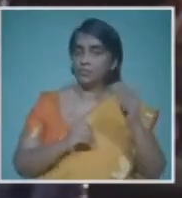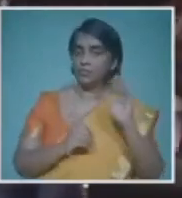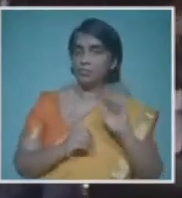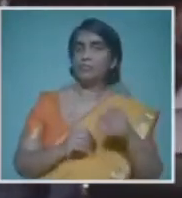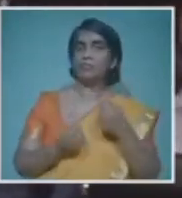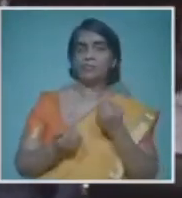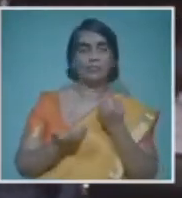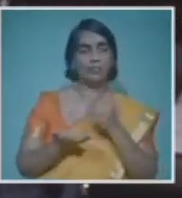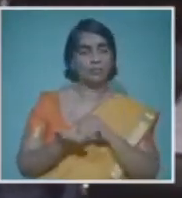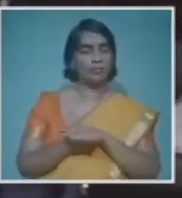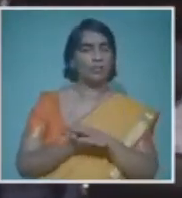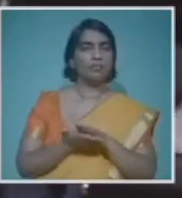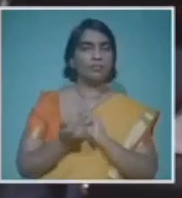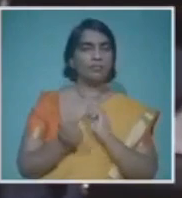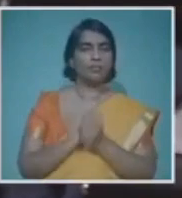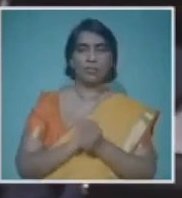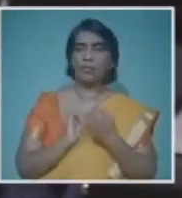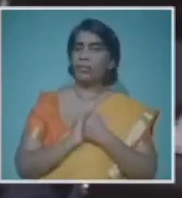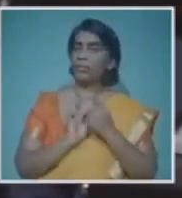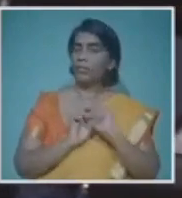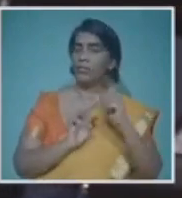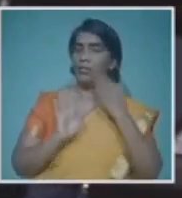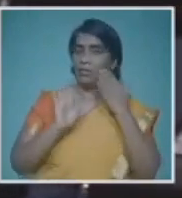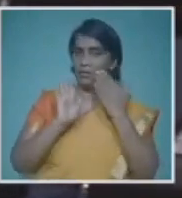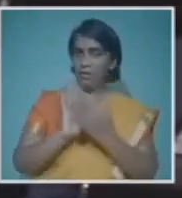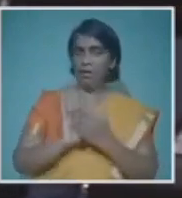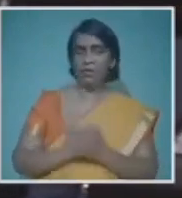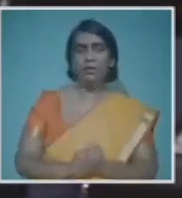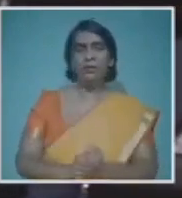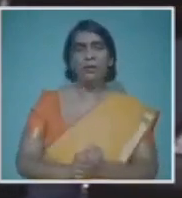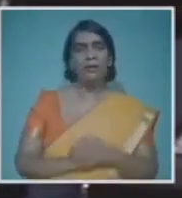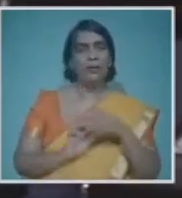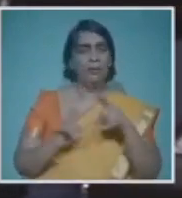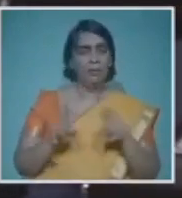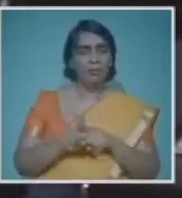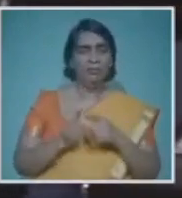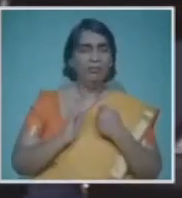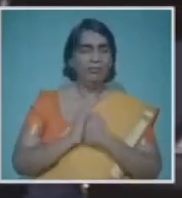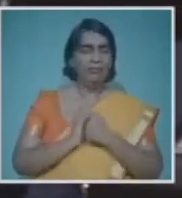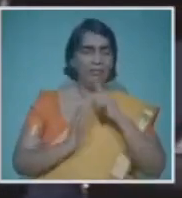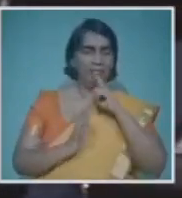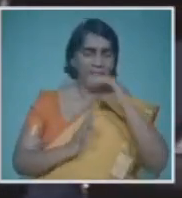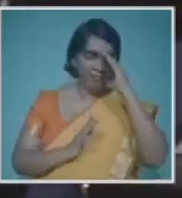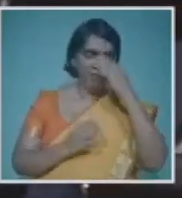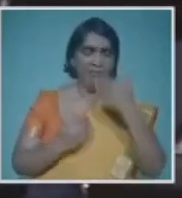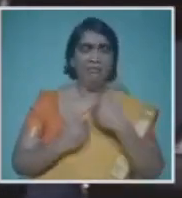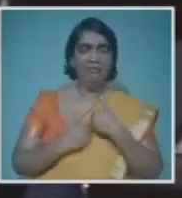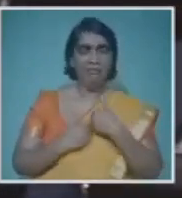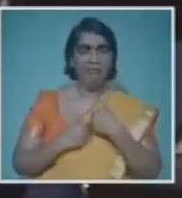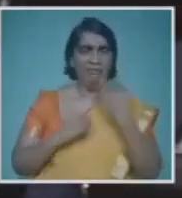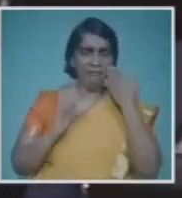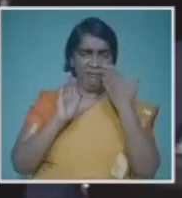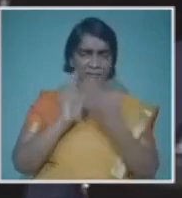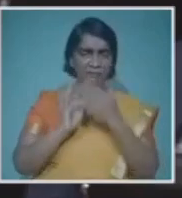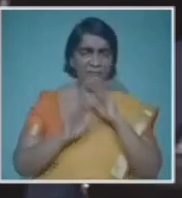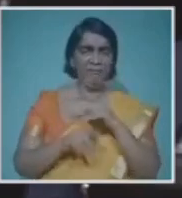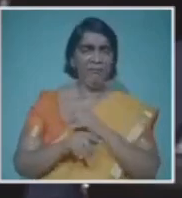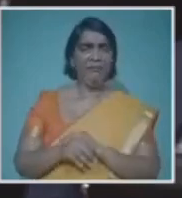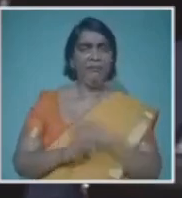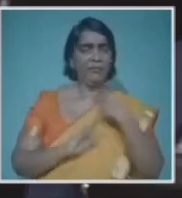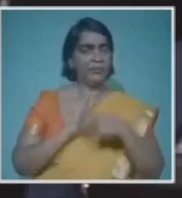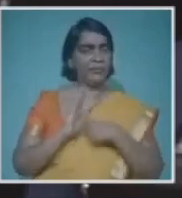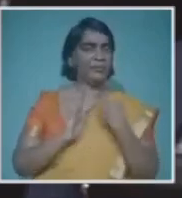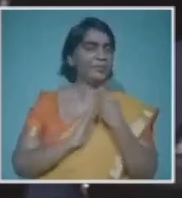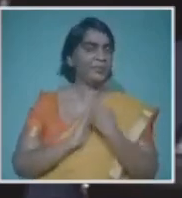ඒ සංශෝධන ගරු පාර්ලිමේන්තුවට අපි ඉදිරිපත් කරනවා. එතකොට ගරු කතානායකතුමනි, දැන් මම මේ ඉදිරිපත් කළේ රටේ